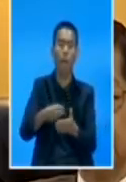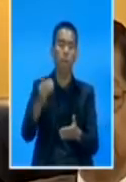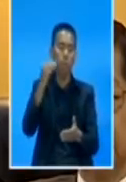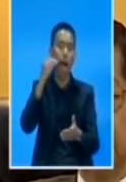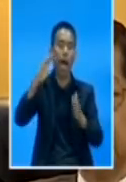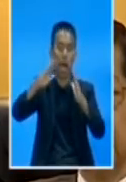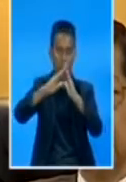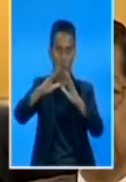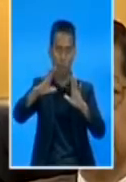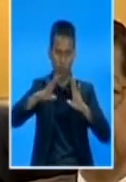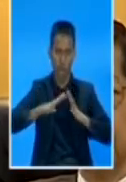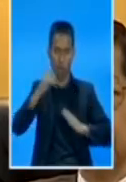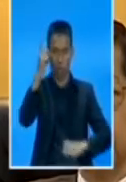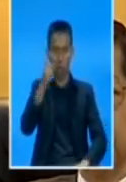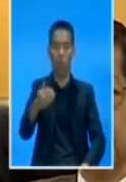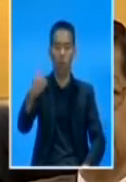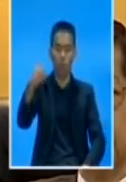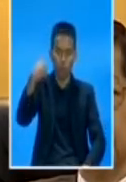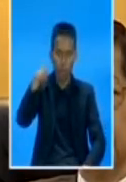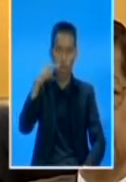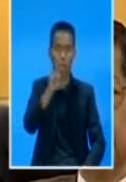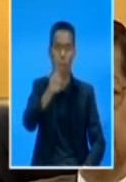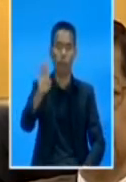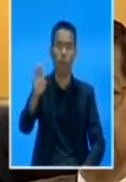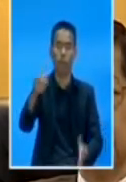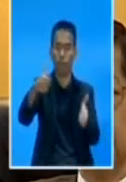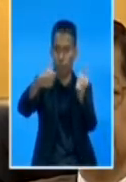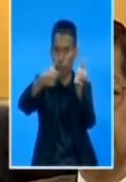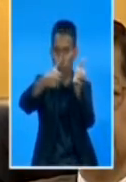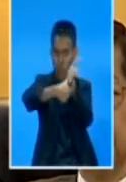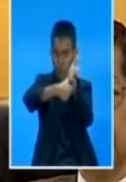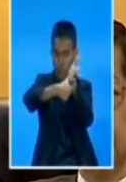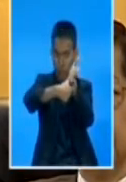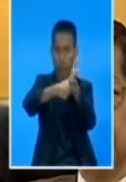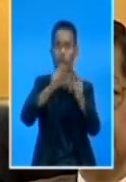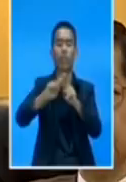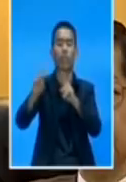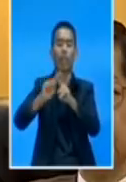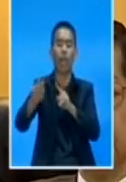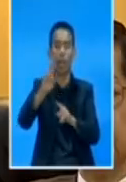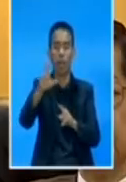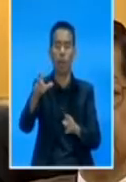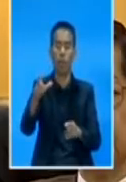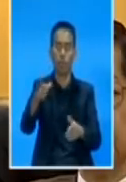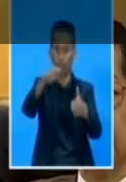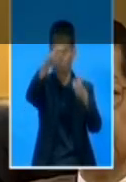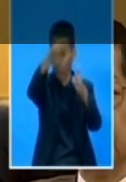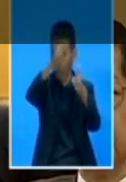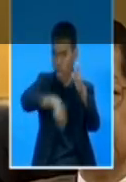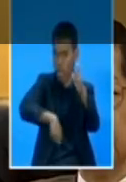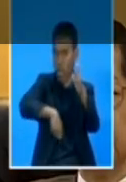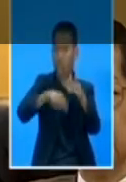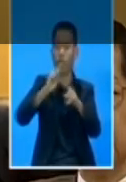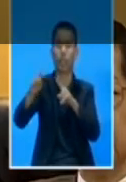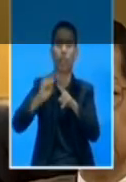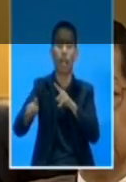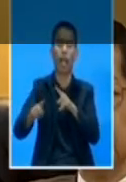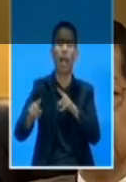ยคุณใช้ระบบสแกนนิ้วคุณใช้ระบบบัตรผ่านรักทรัพย์ในสถาน